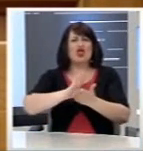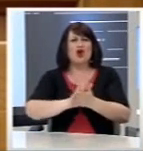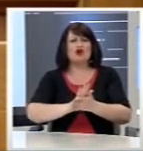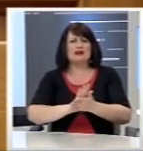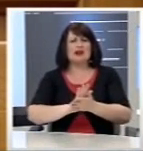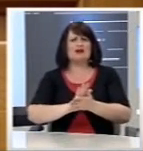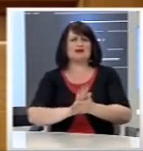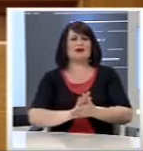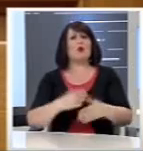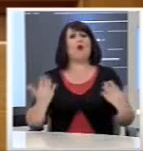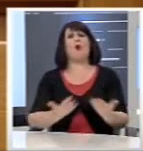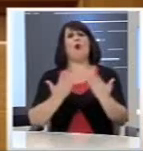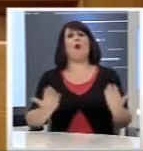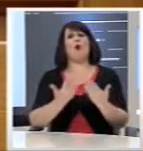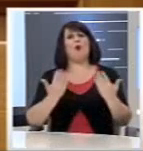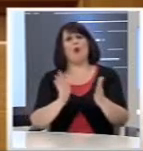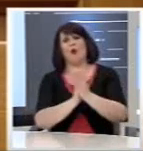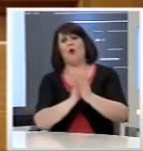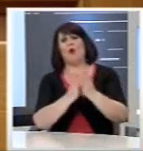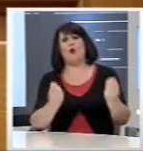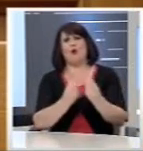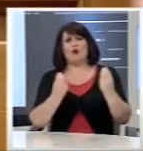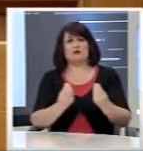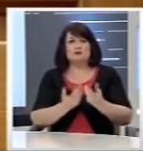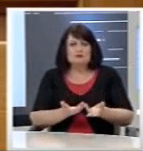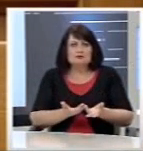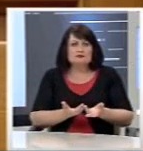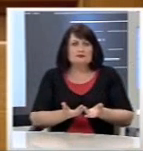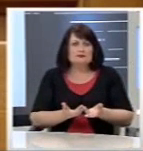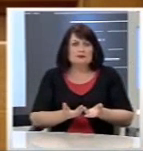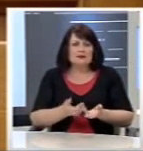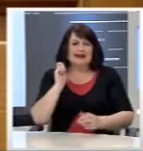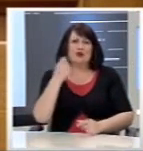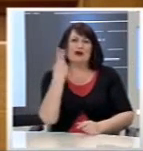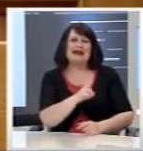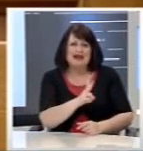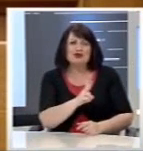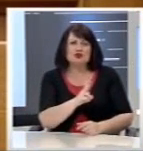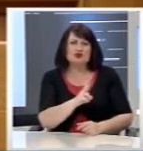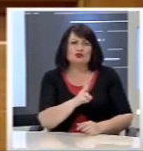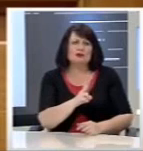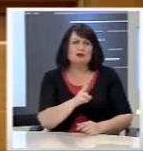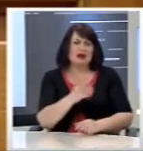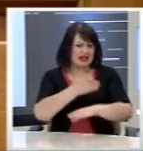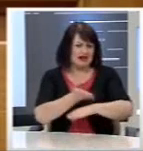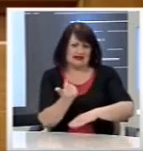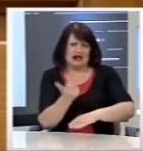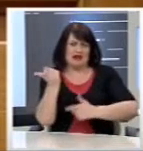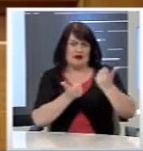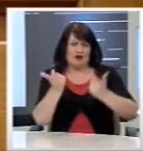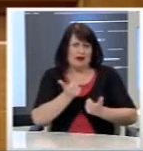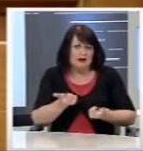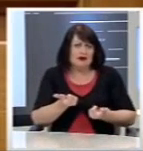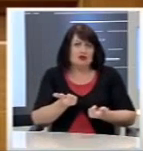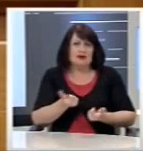την πολιτική σας και με αέρα μάλιστα, όπως οι ίδιοι εδήλωσαν στην Εξεταστική Επιτροπή. Θεσμική